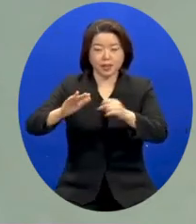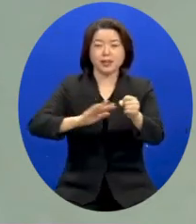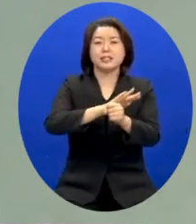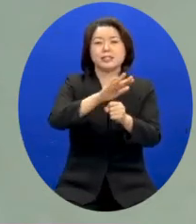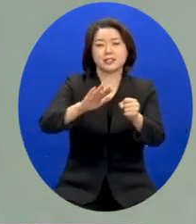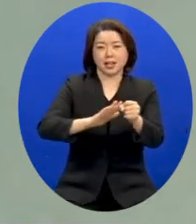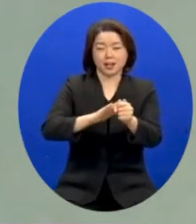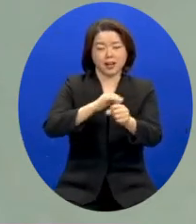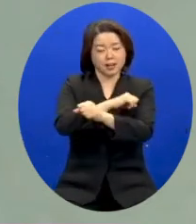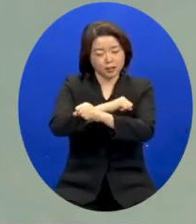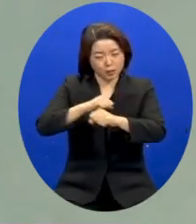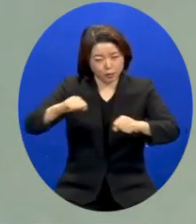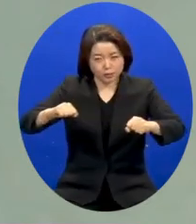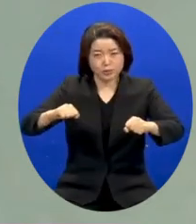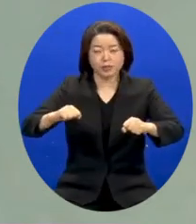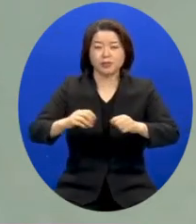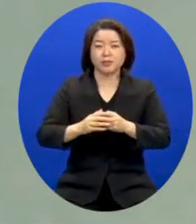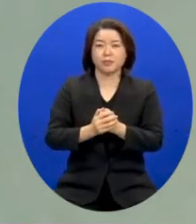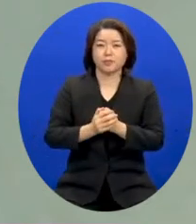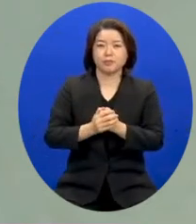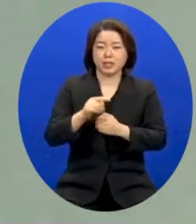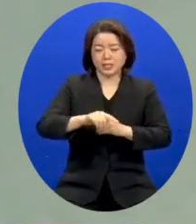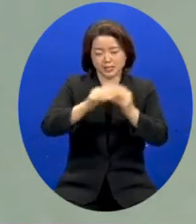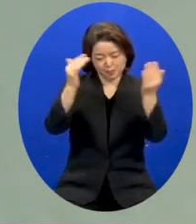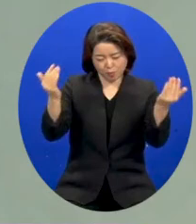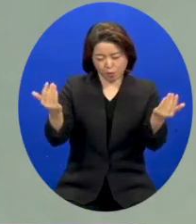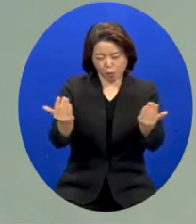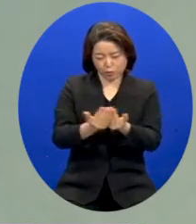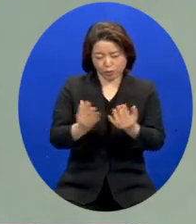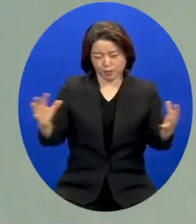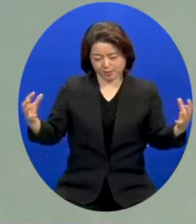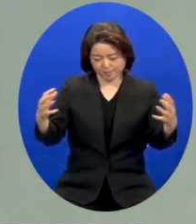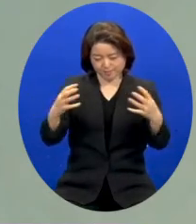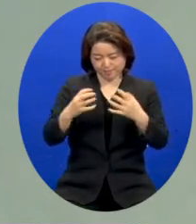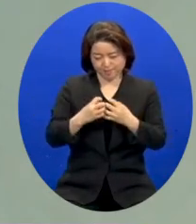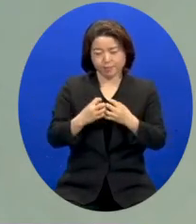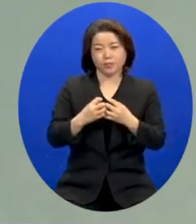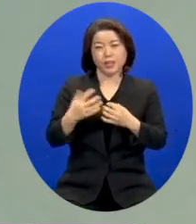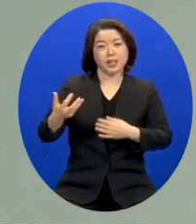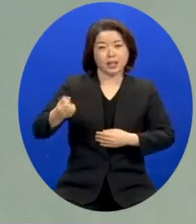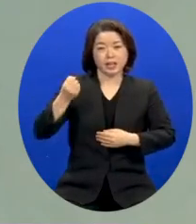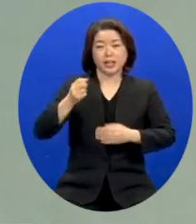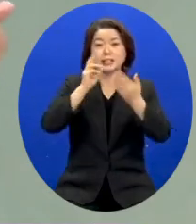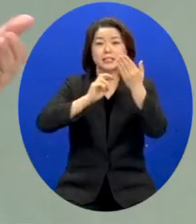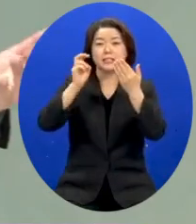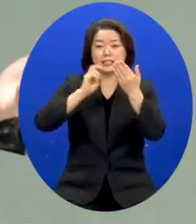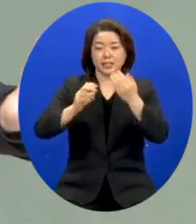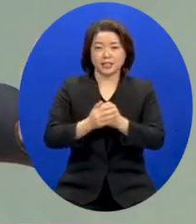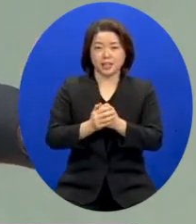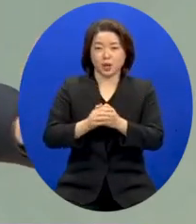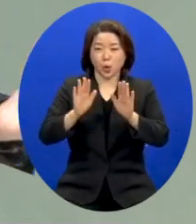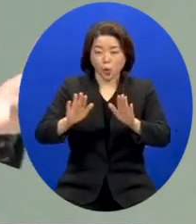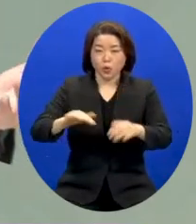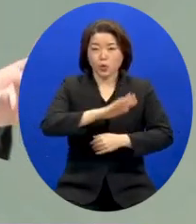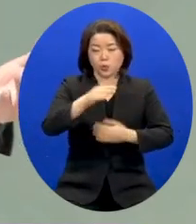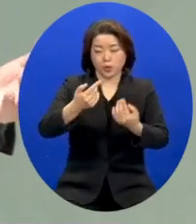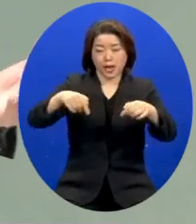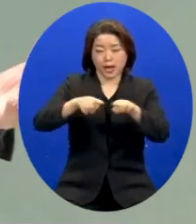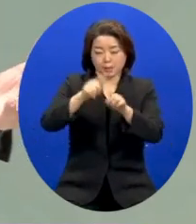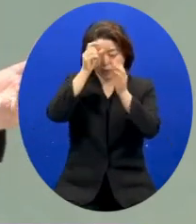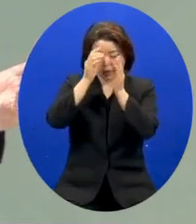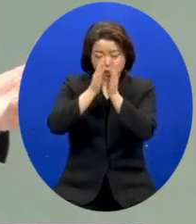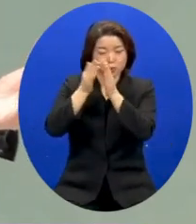사랑, 용서 그 모두가 담겨져 있는 찬양입니다. 오늘 이 시간 우리 함께 기도하실